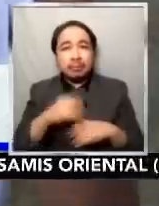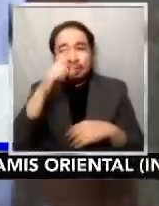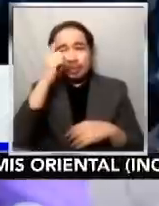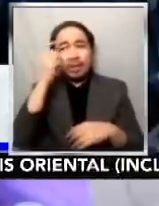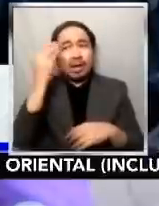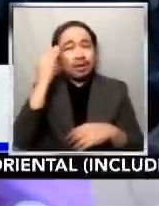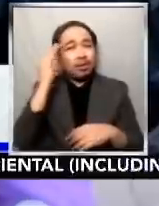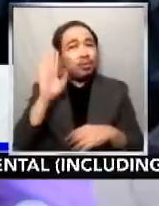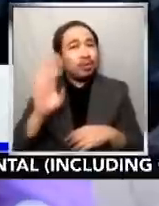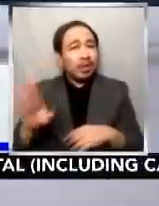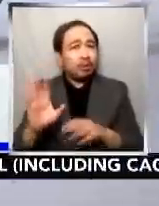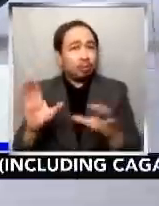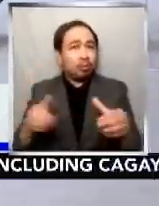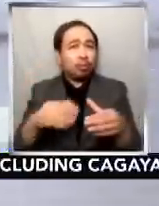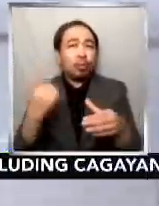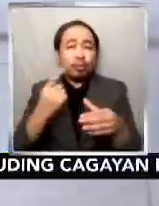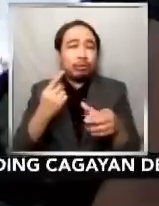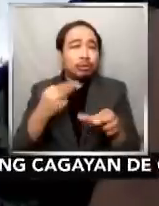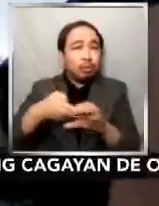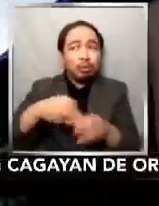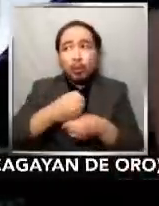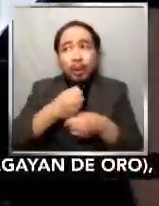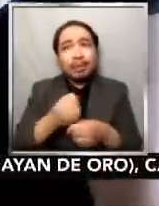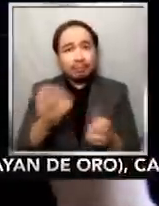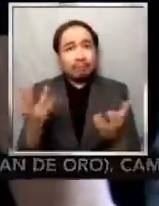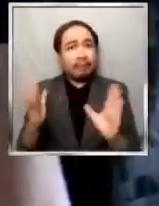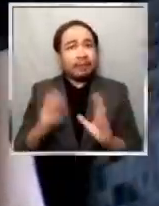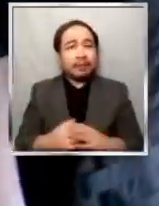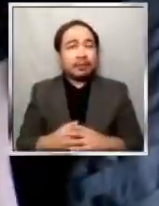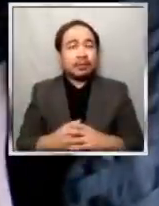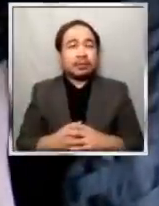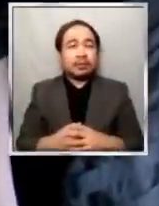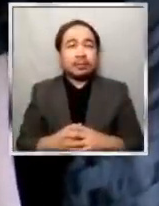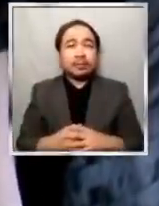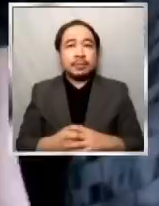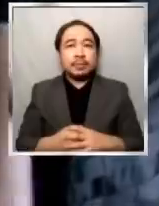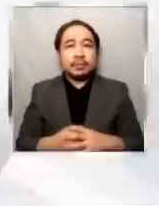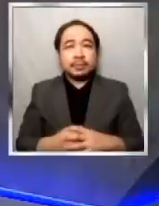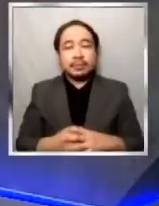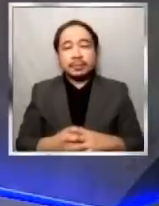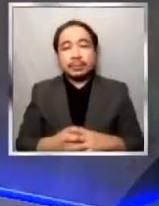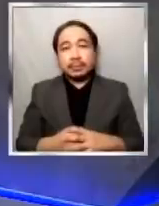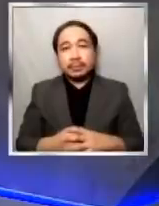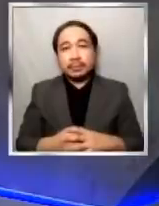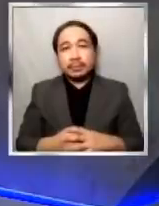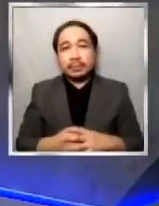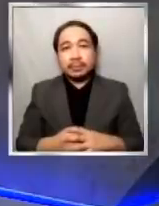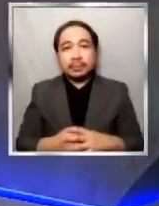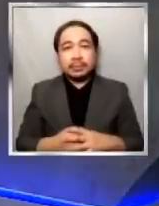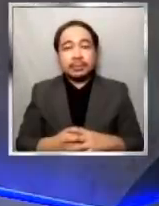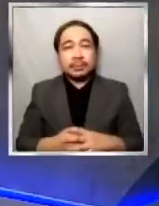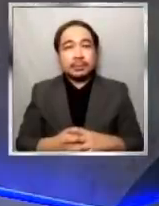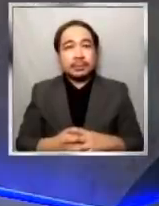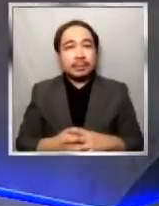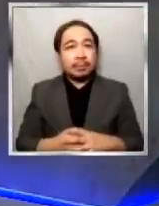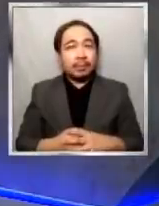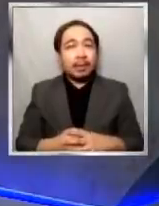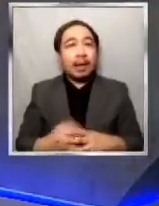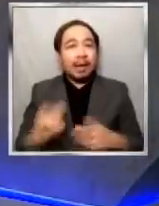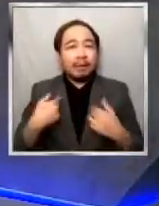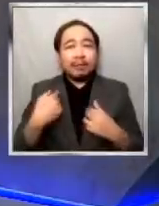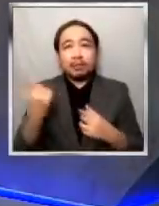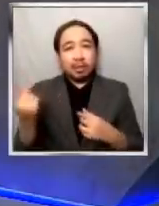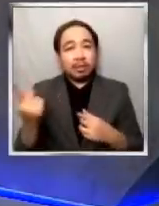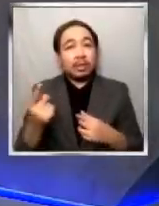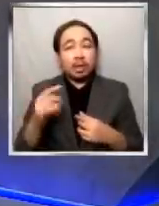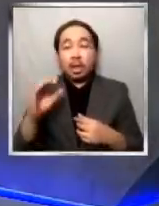welga-welga lang. Marisol Abdurrahman, Nakatuto, 24 Oras. Sa isang pahayag, iginiit ni Colmenares